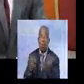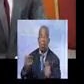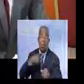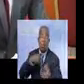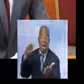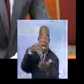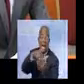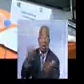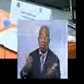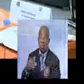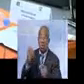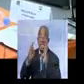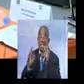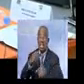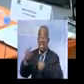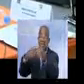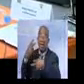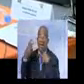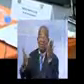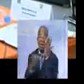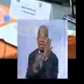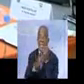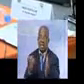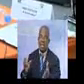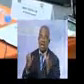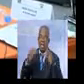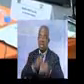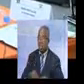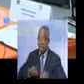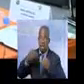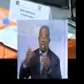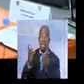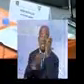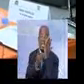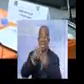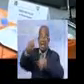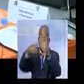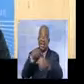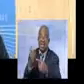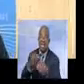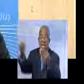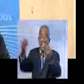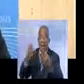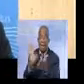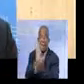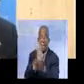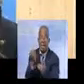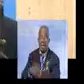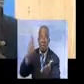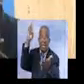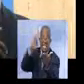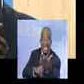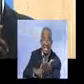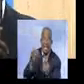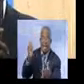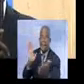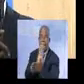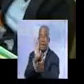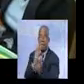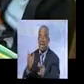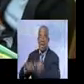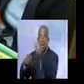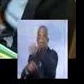marché public retenus après appel d'offres. Au titre du bilan de l'exercice 2014, la NRNP a rendu sans cette